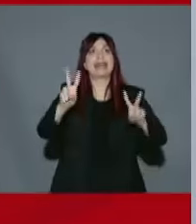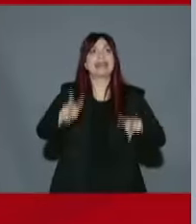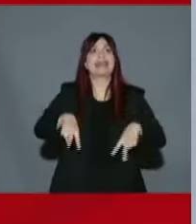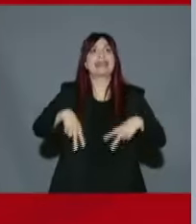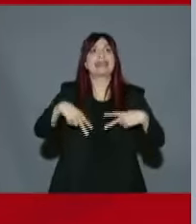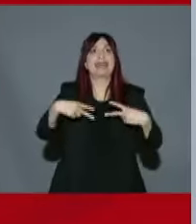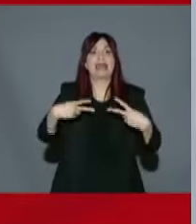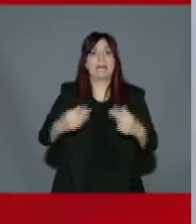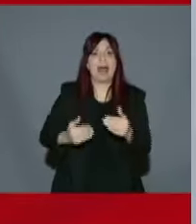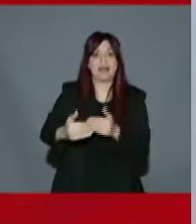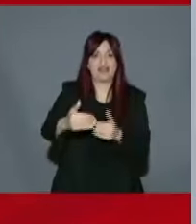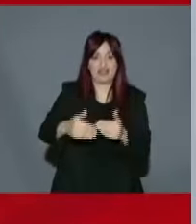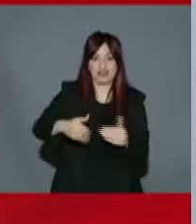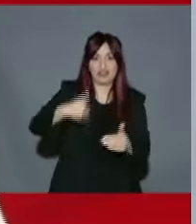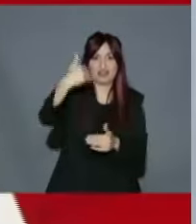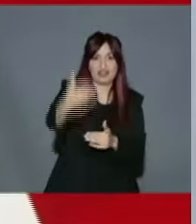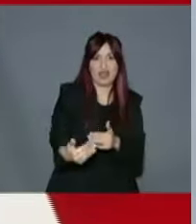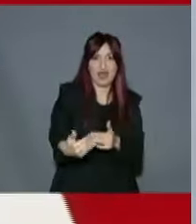νέα διάσπαση?